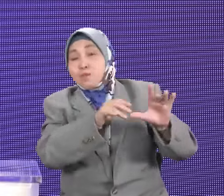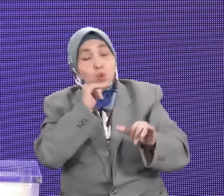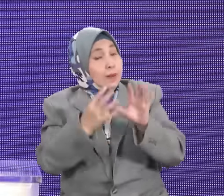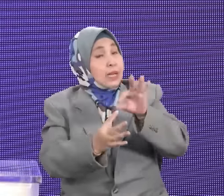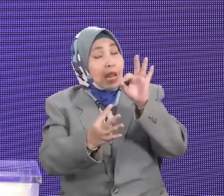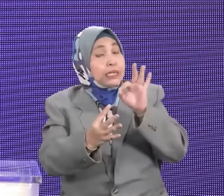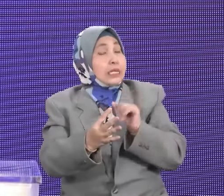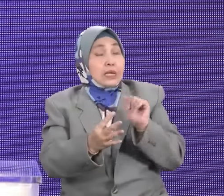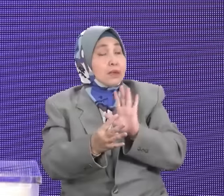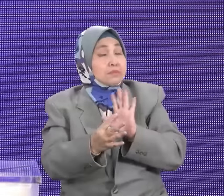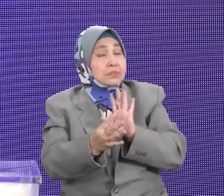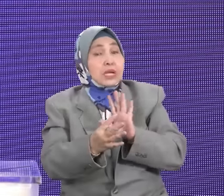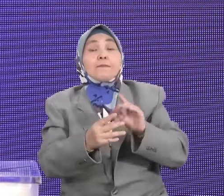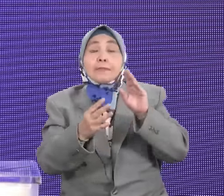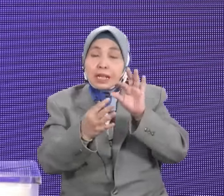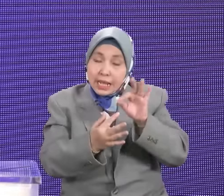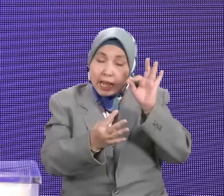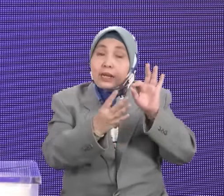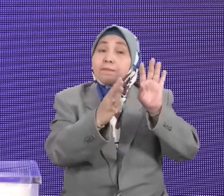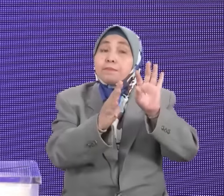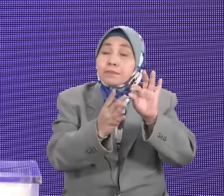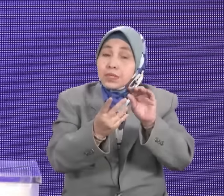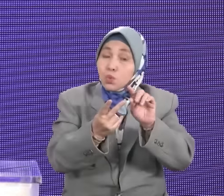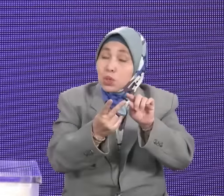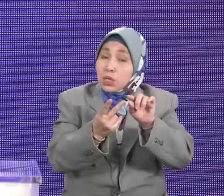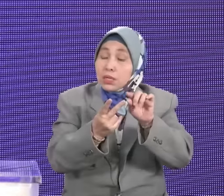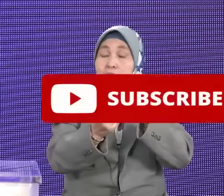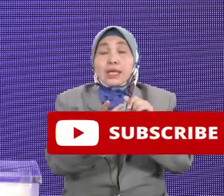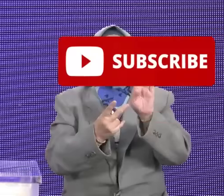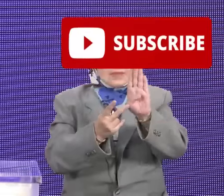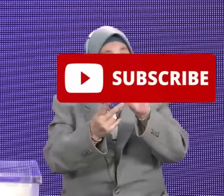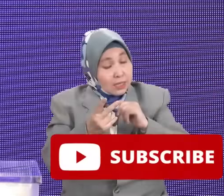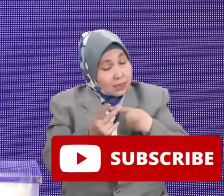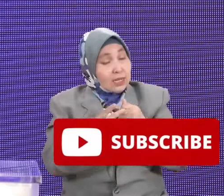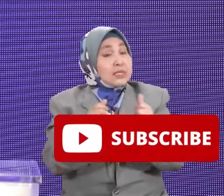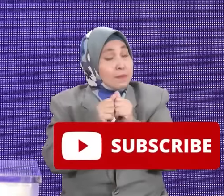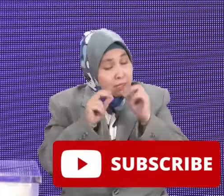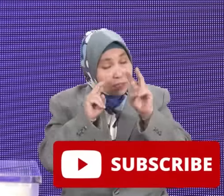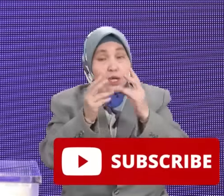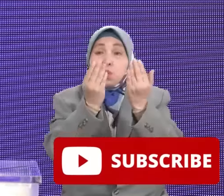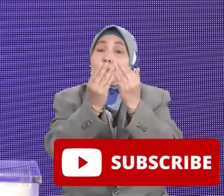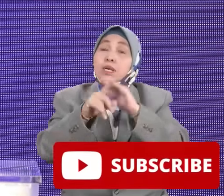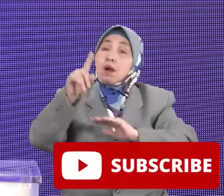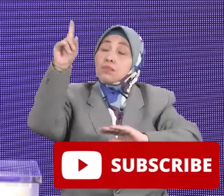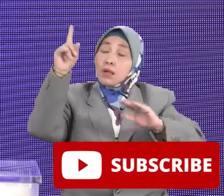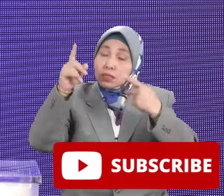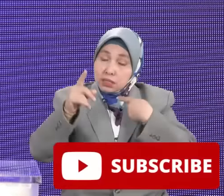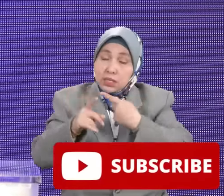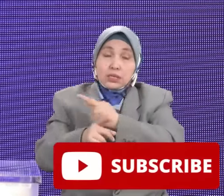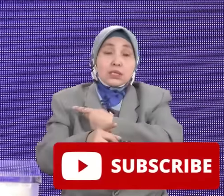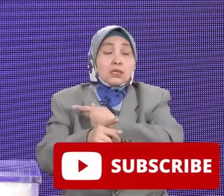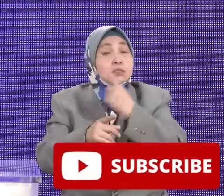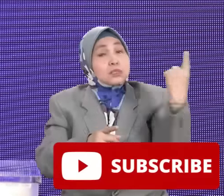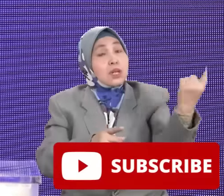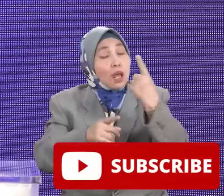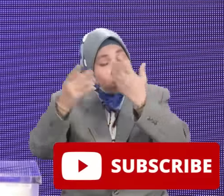pilihan E ini tapi pilihan b Apakah dia nanti kita sama-sama ikuti itu berdoa pada Allah agar kita selalu